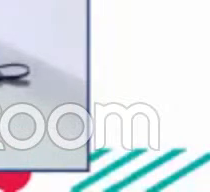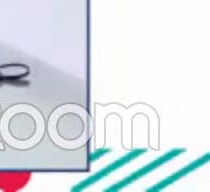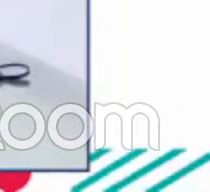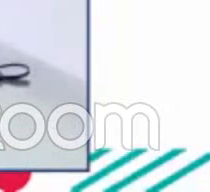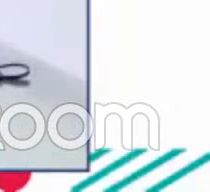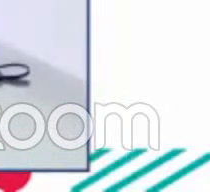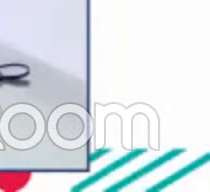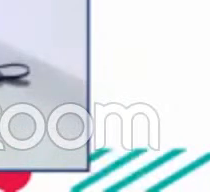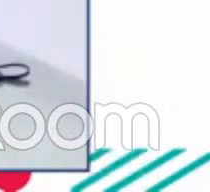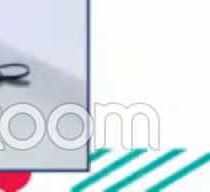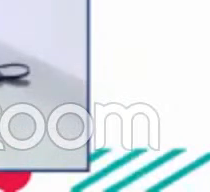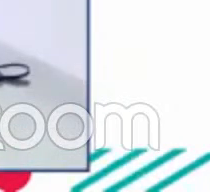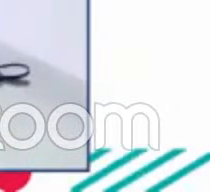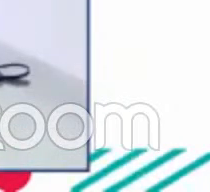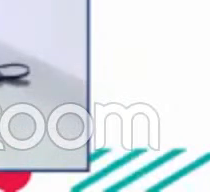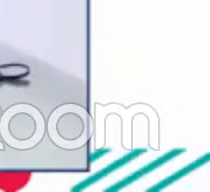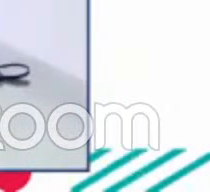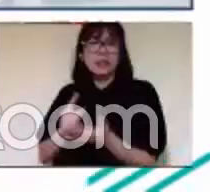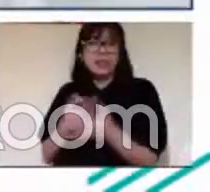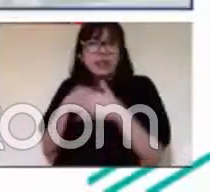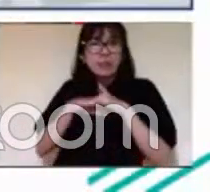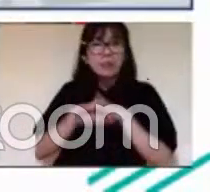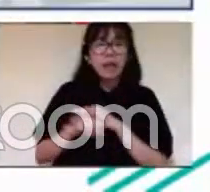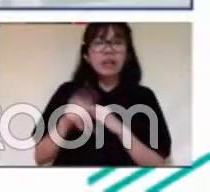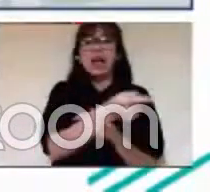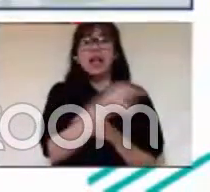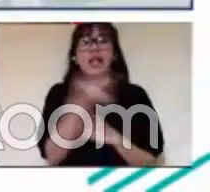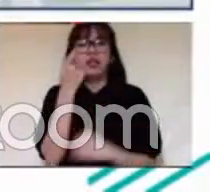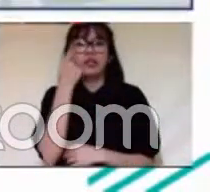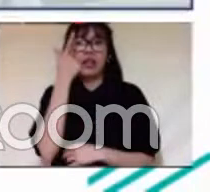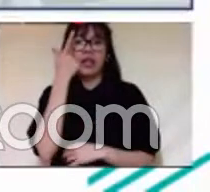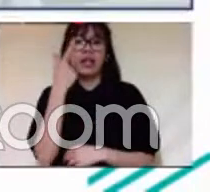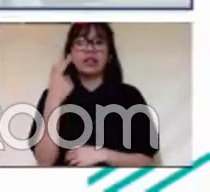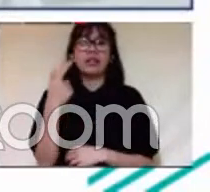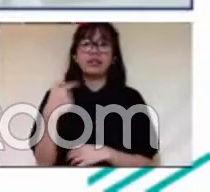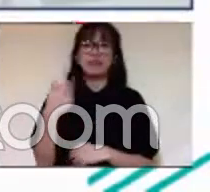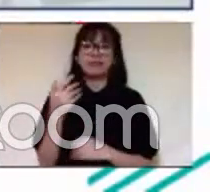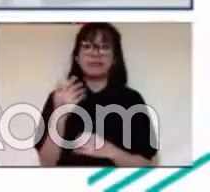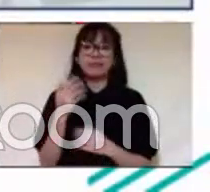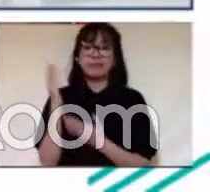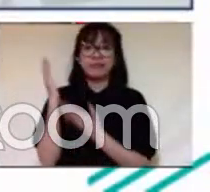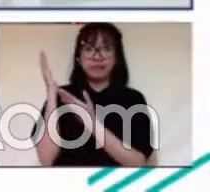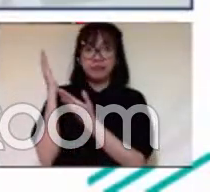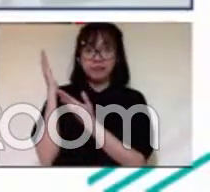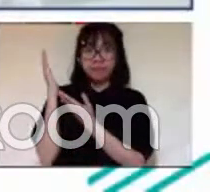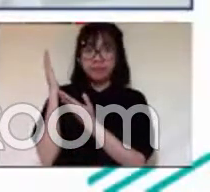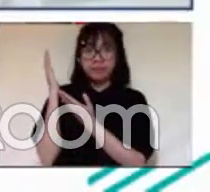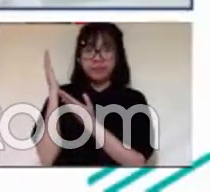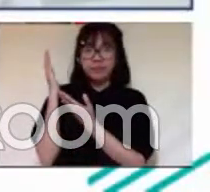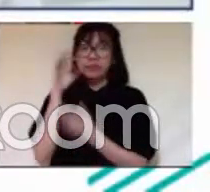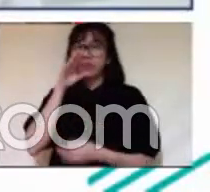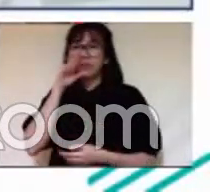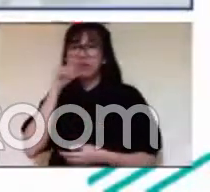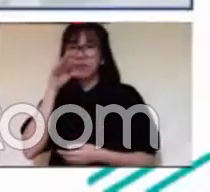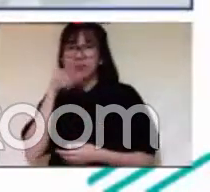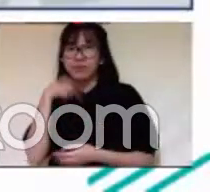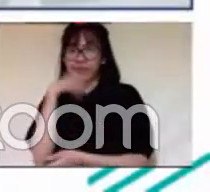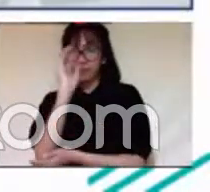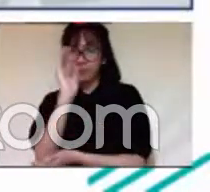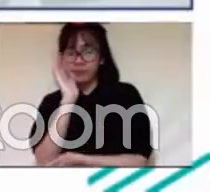dari diri sendiri. Oleh karena itu, izinkan saya selaku salah satu narasumber di sini ingin